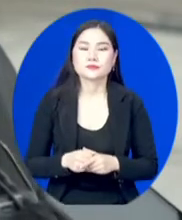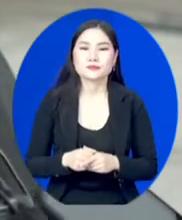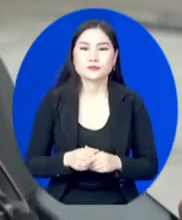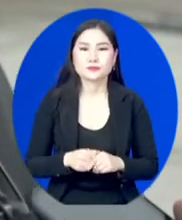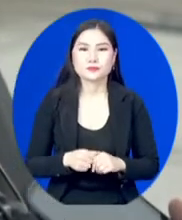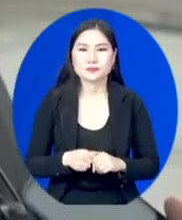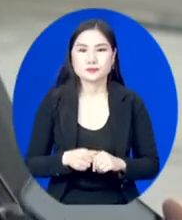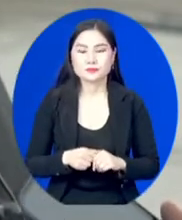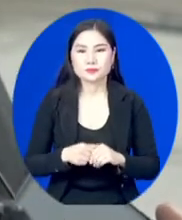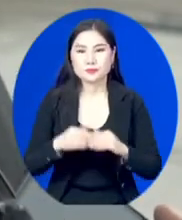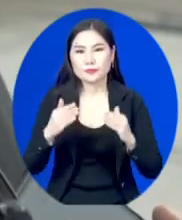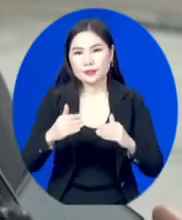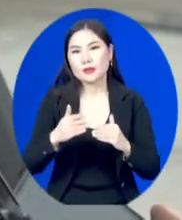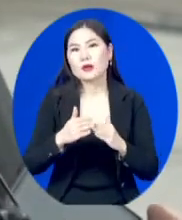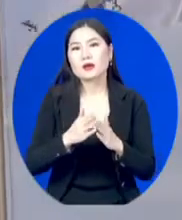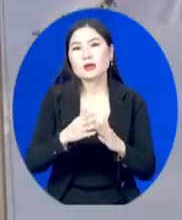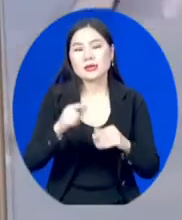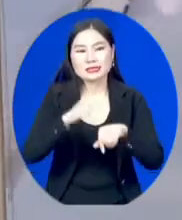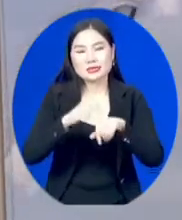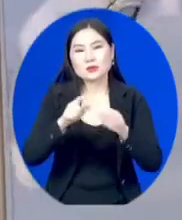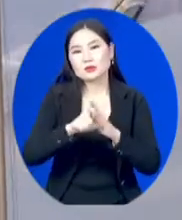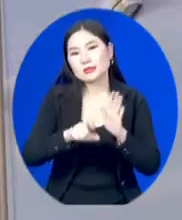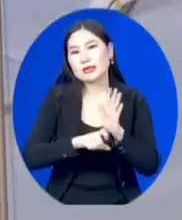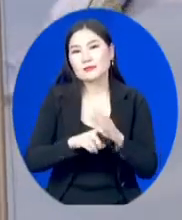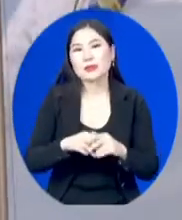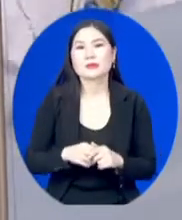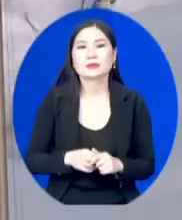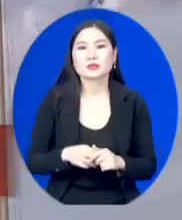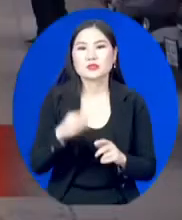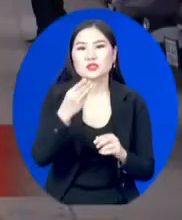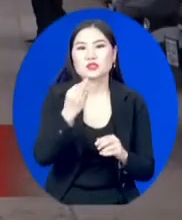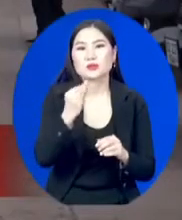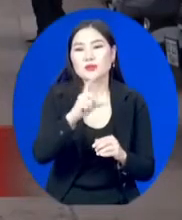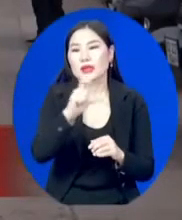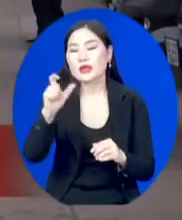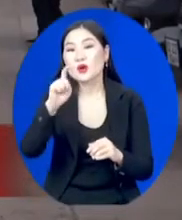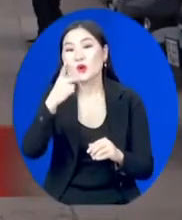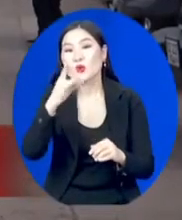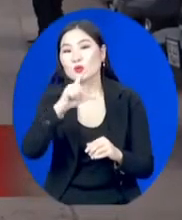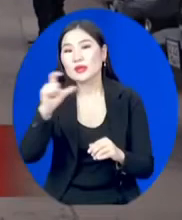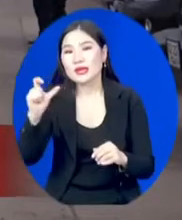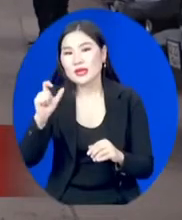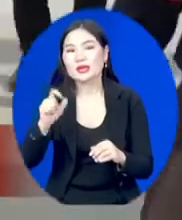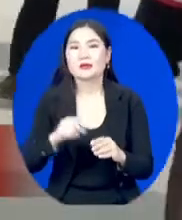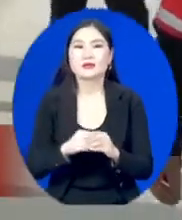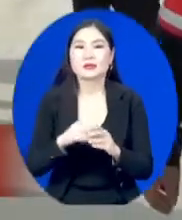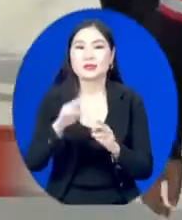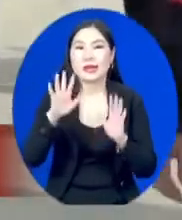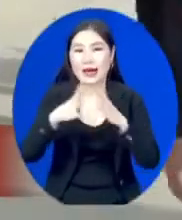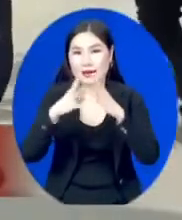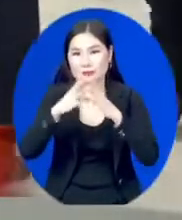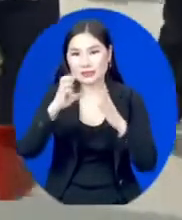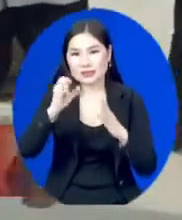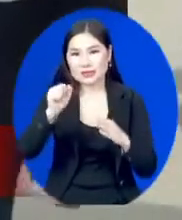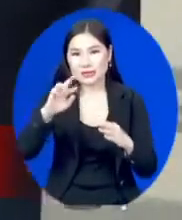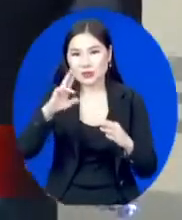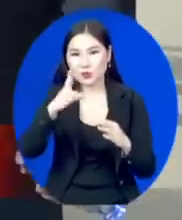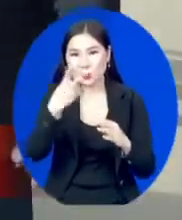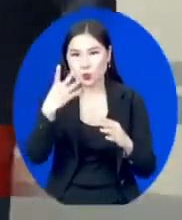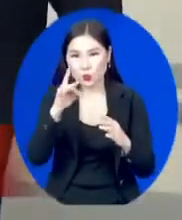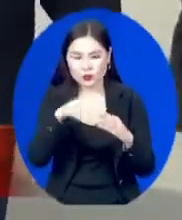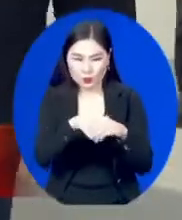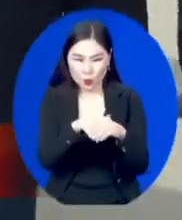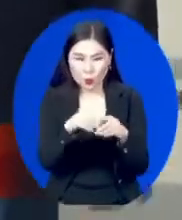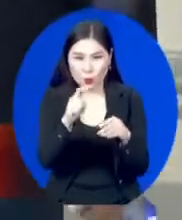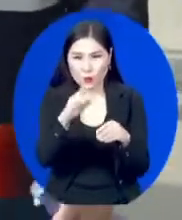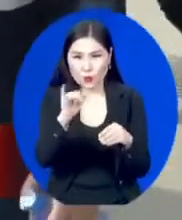өвдөл өгөх ийм одоо цаг хугацаа. За шивээ хөрөн сэхэ бомб таагдсанаар 10 сая тонн нүүрс хөрөмтлөгдөжээ. За өчигдөр